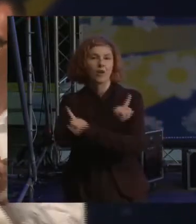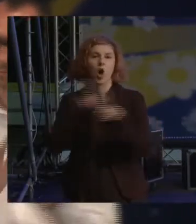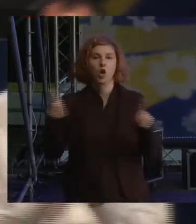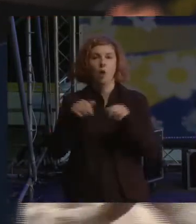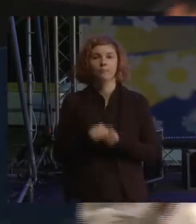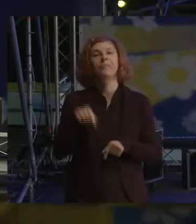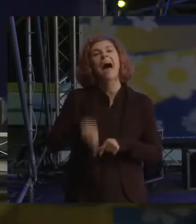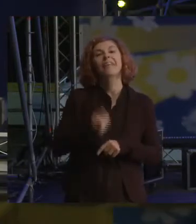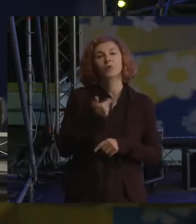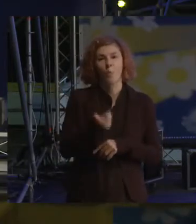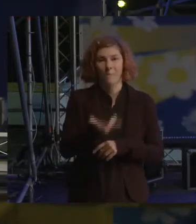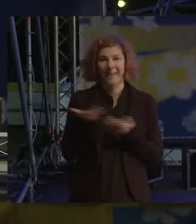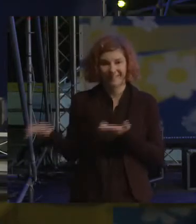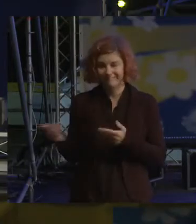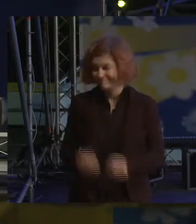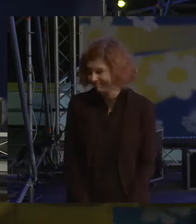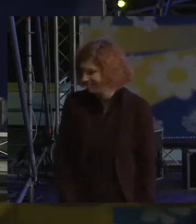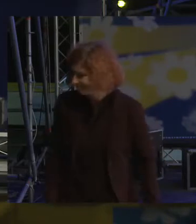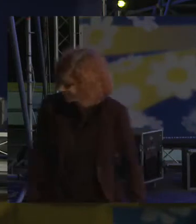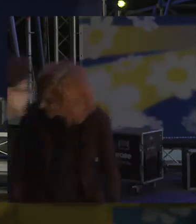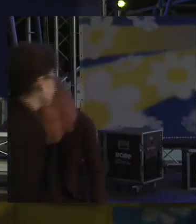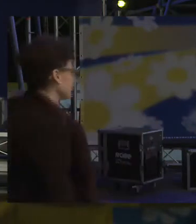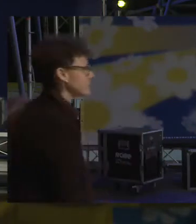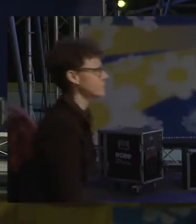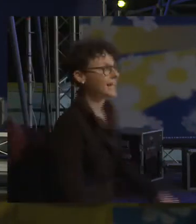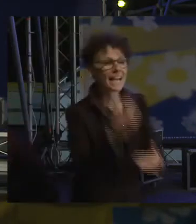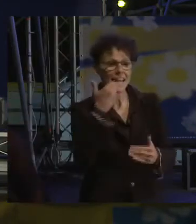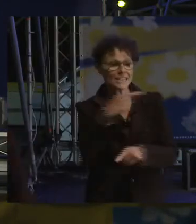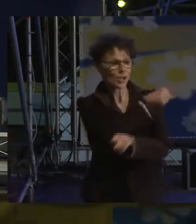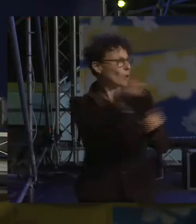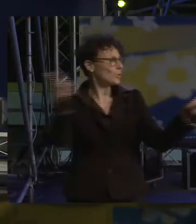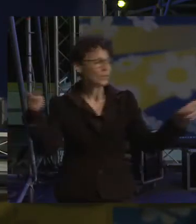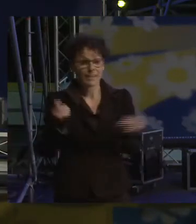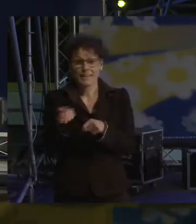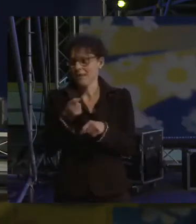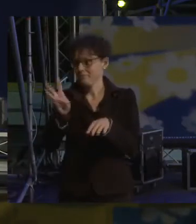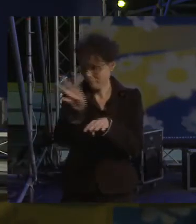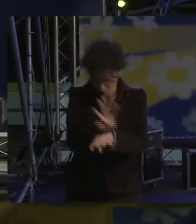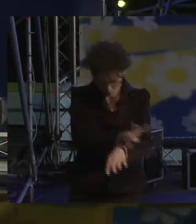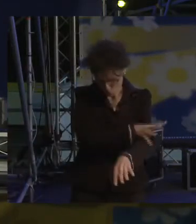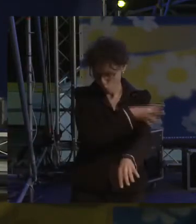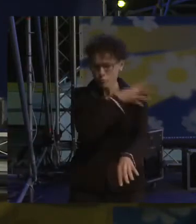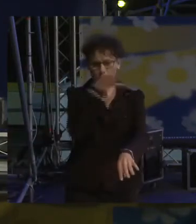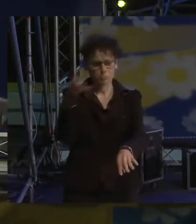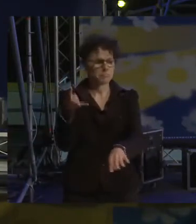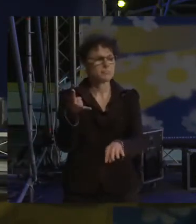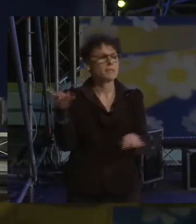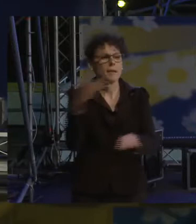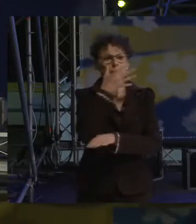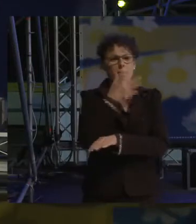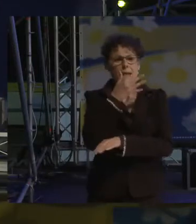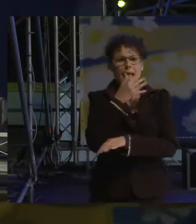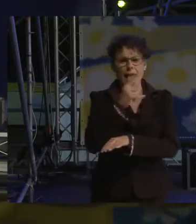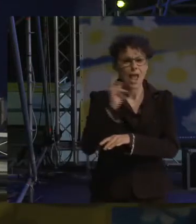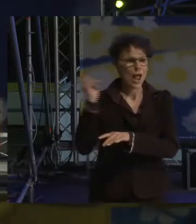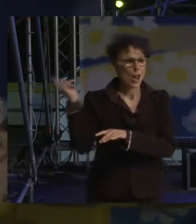grazie grazie vito grazie a tutti e che emozioni e quanto è bello essere con